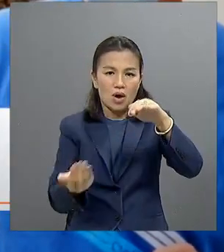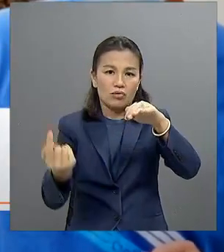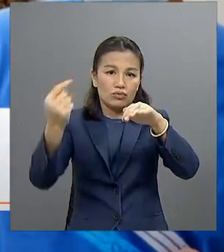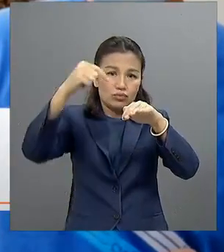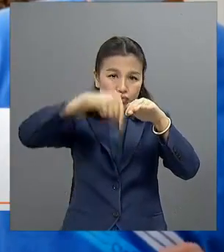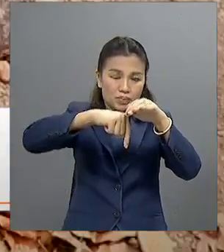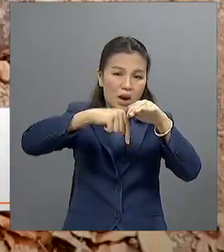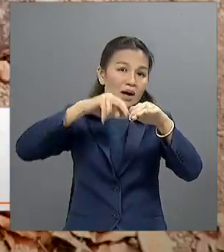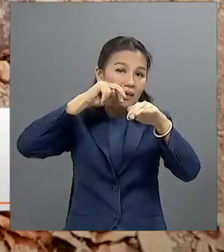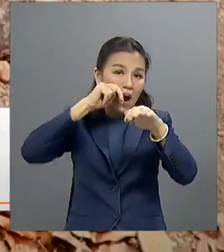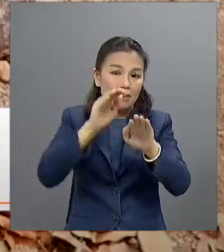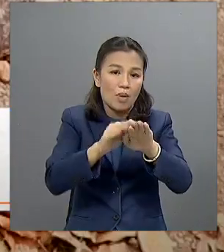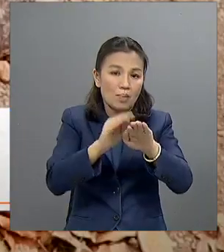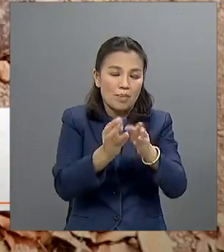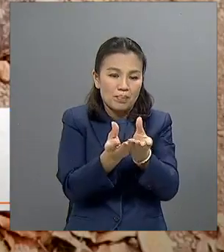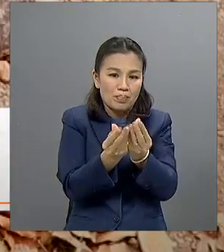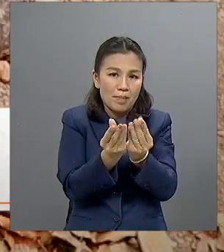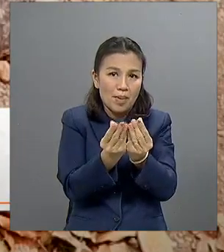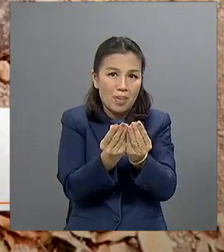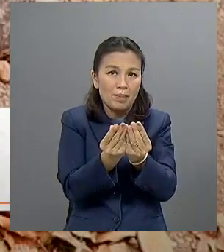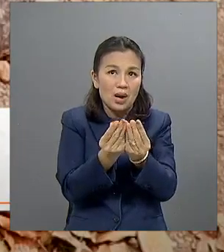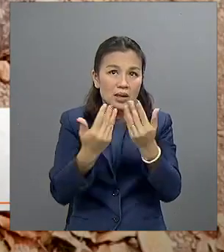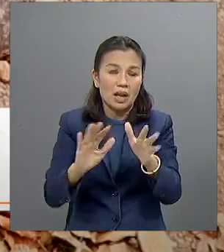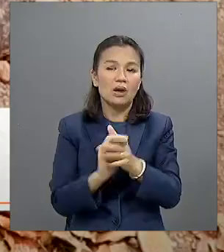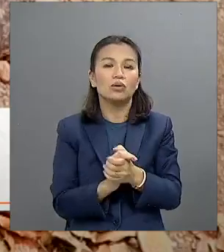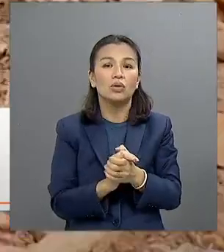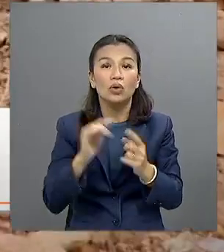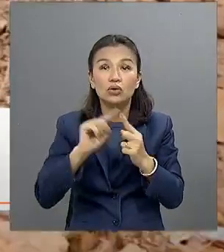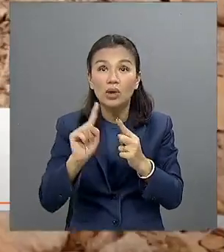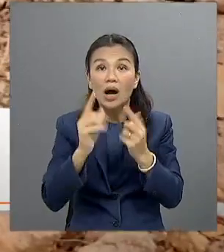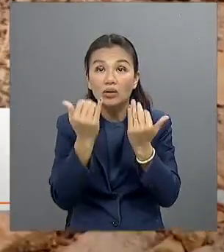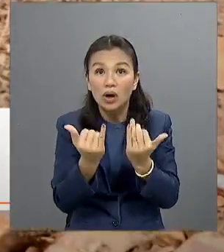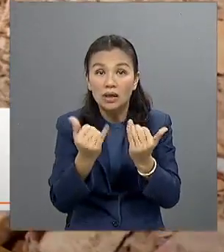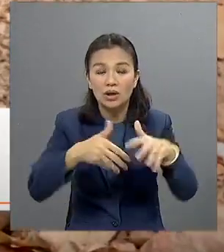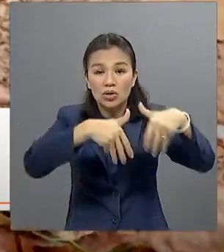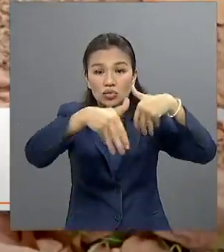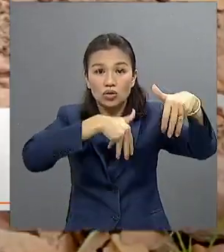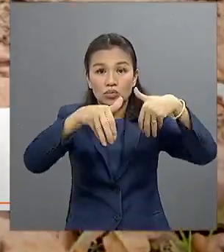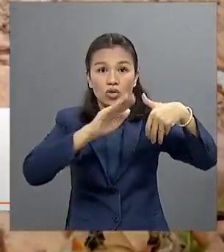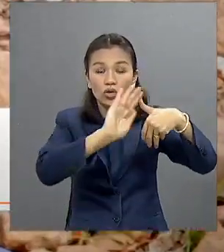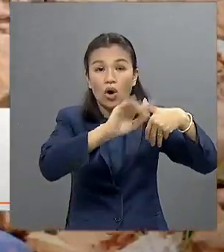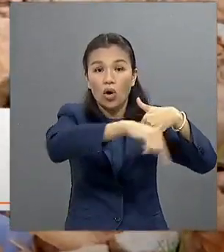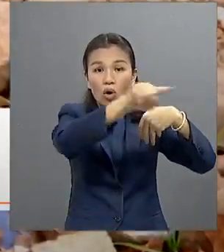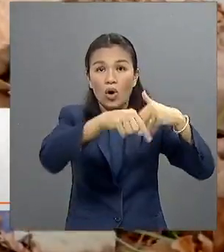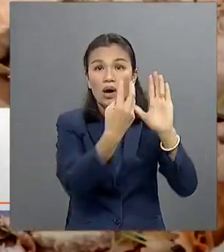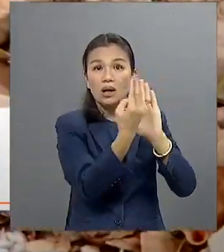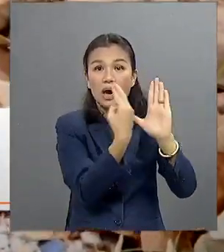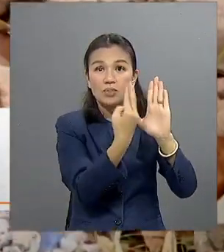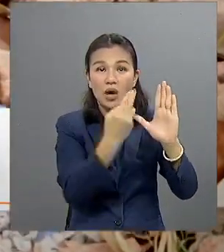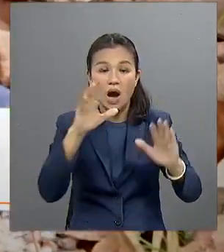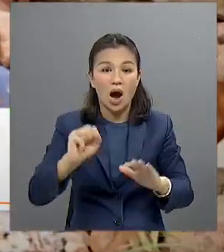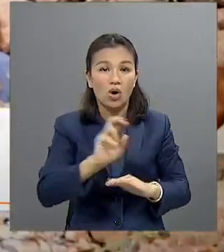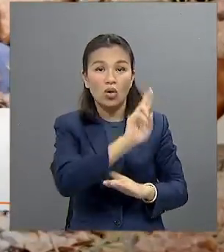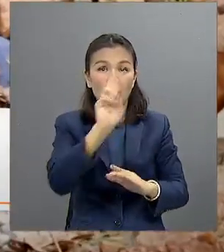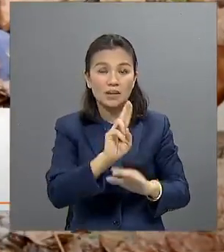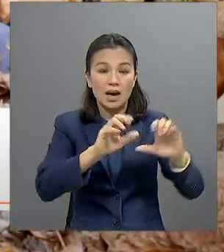ชุ่มชื้นให้กับผิวดินและต้นไม้ปัจจุบันชาวบ้านในพื้นที่อำเภอจอมบึงเริ่มนำไปใช้จนกลายมาเป็น